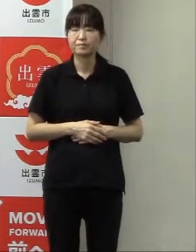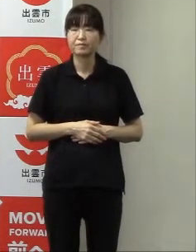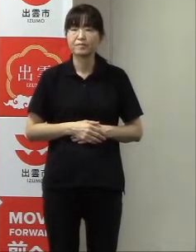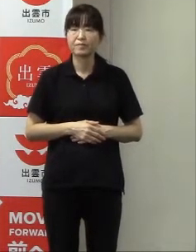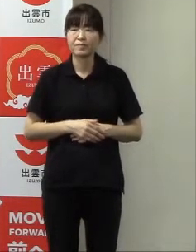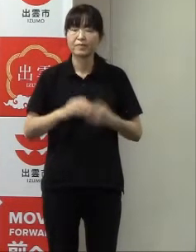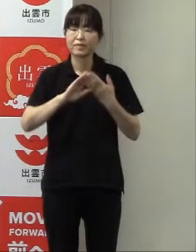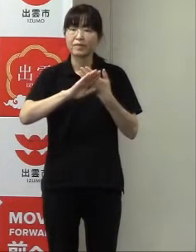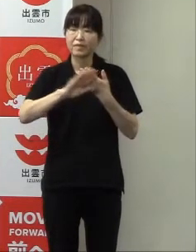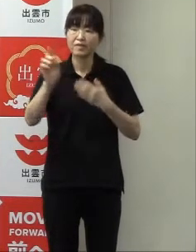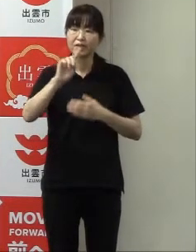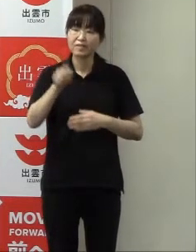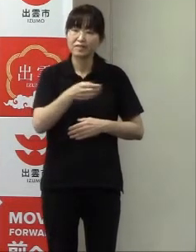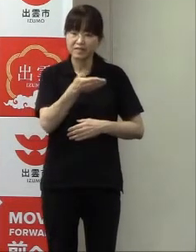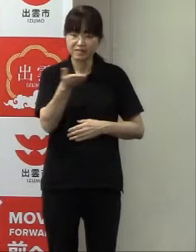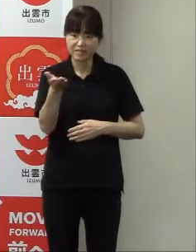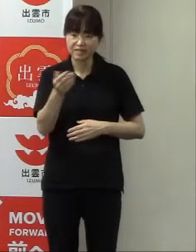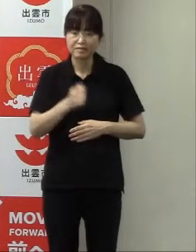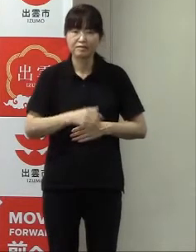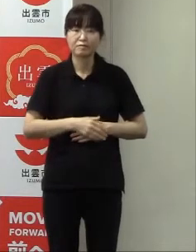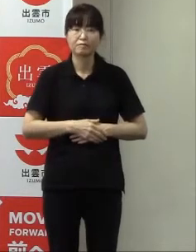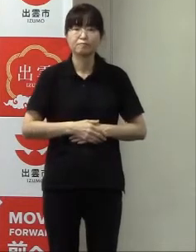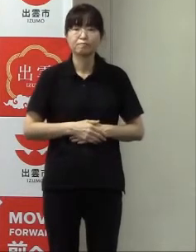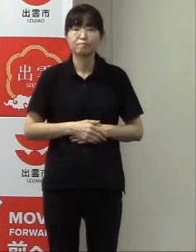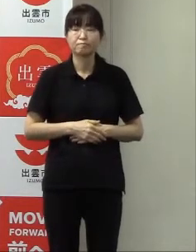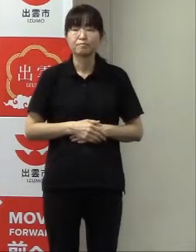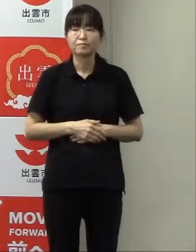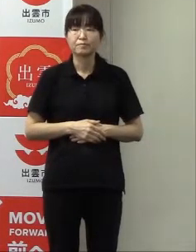他にご質問ありますでしょうか。